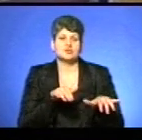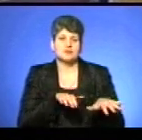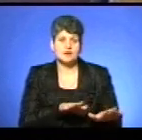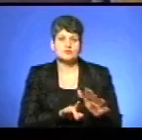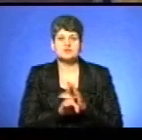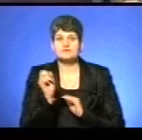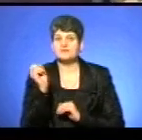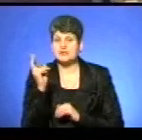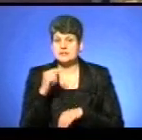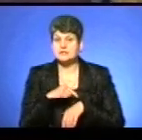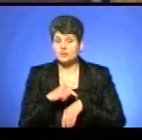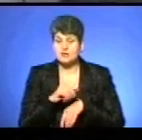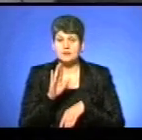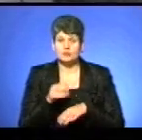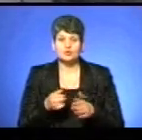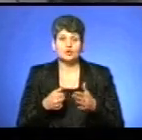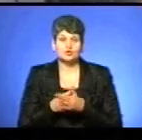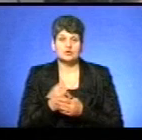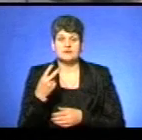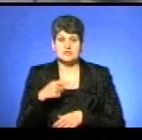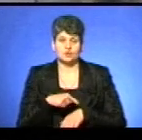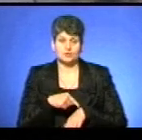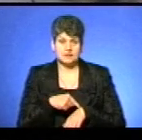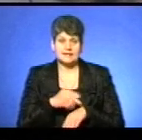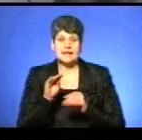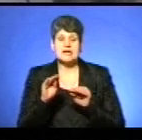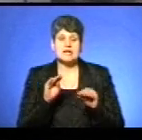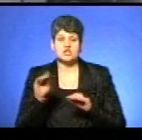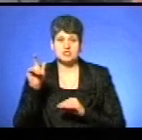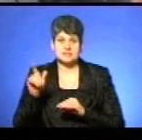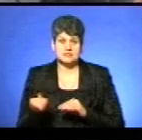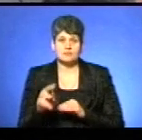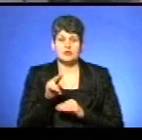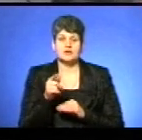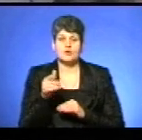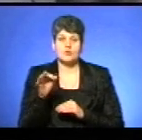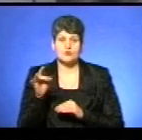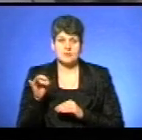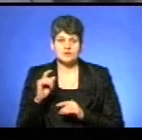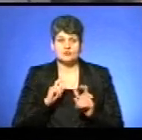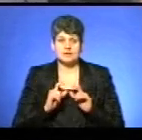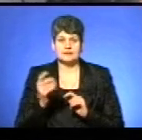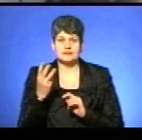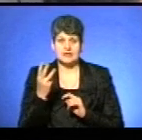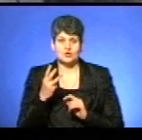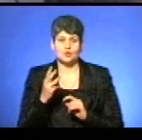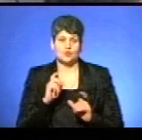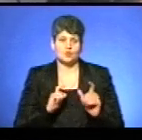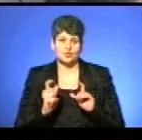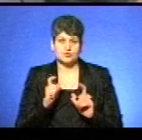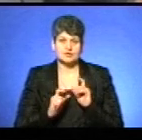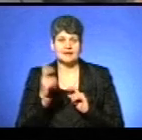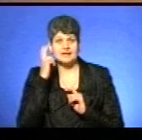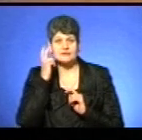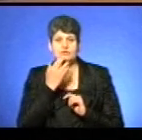12-й годині і триватиме до 20-ї години. Режисер стрічки Поліна Горобець, студентка 3-го курсу